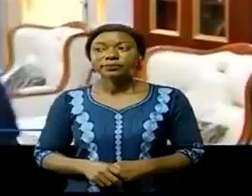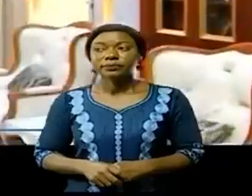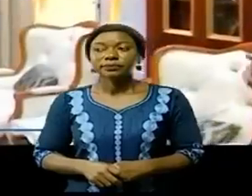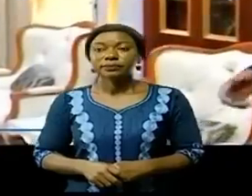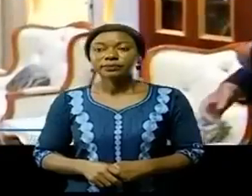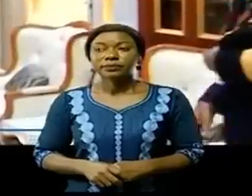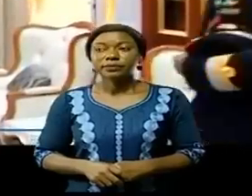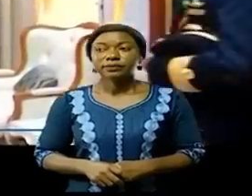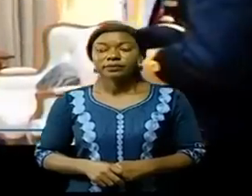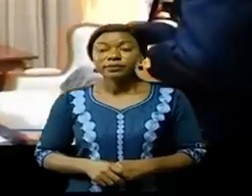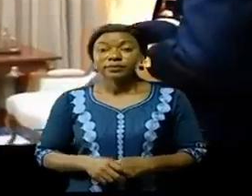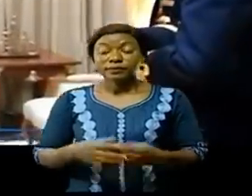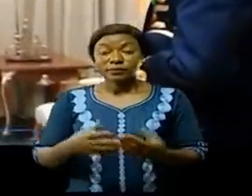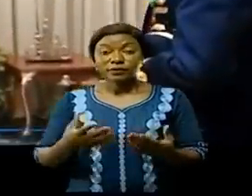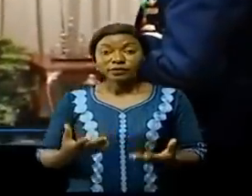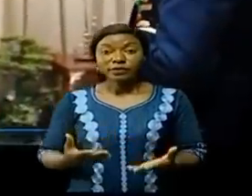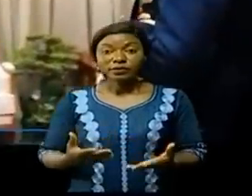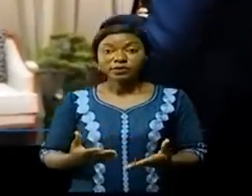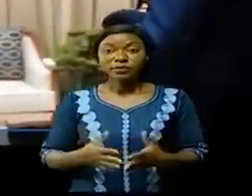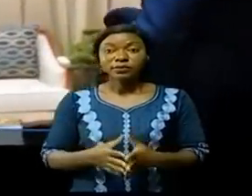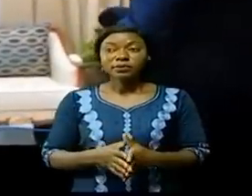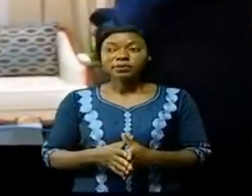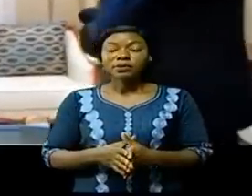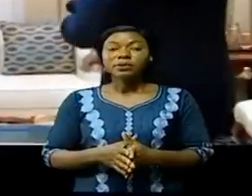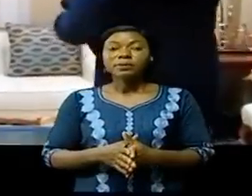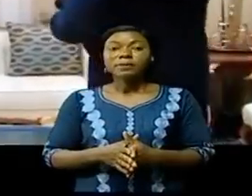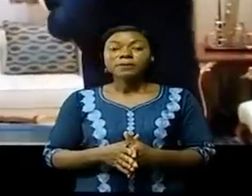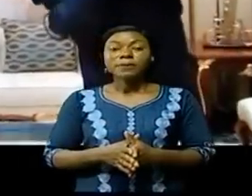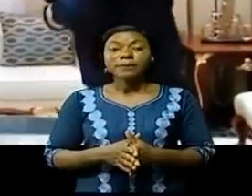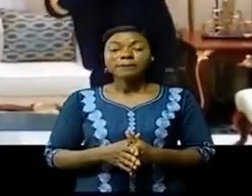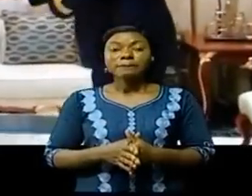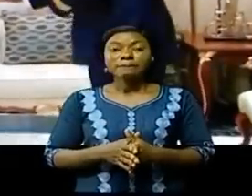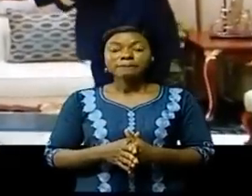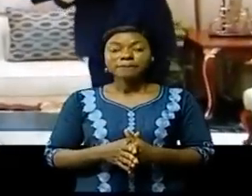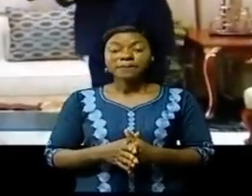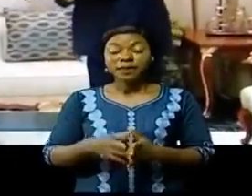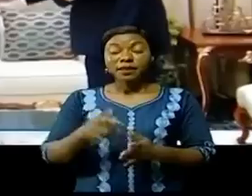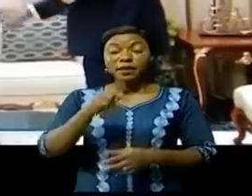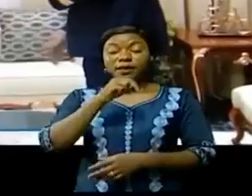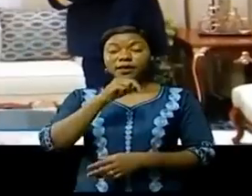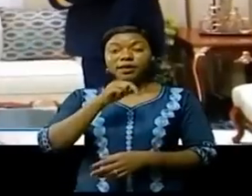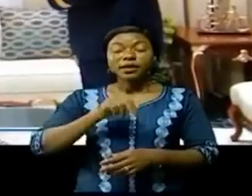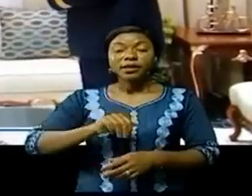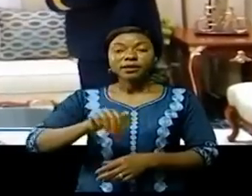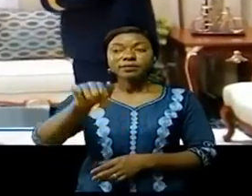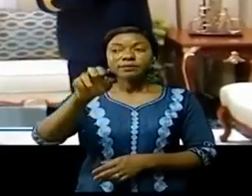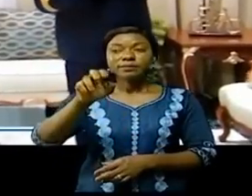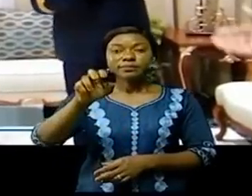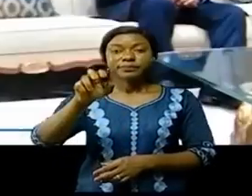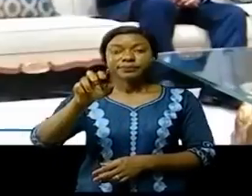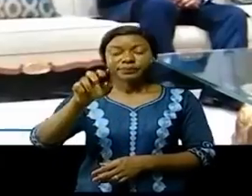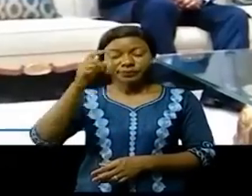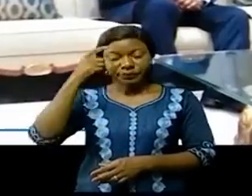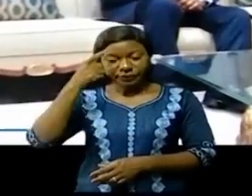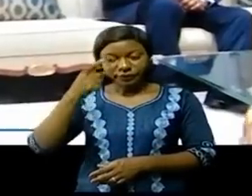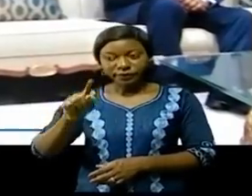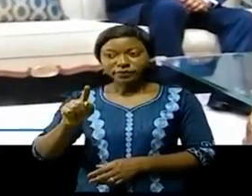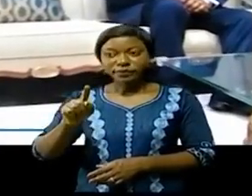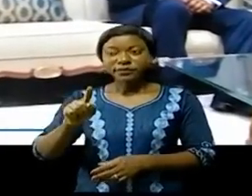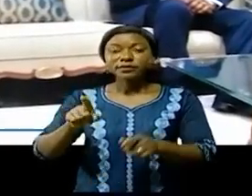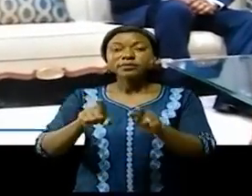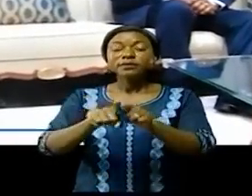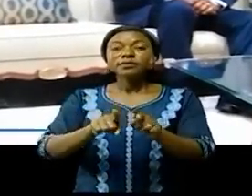De la montée en puissance des Congo Airways pour mieux assurer sa mission de désenclaver la République démocratique du Congo, il en a été